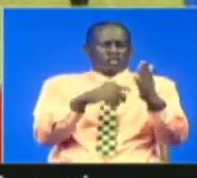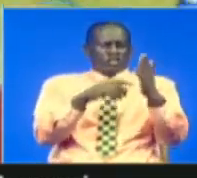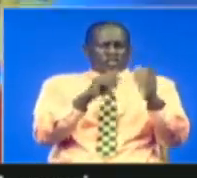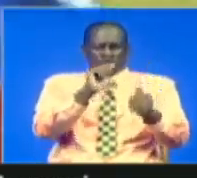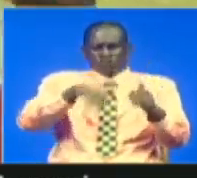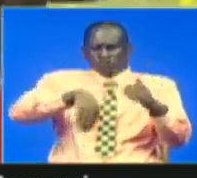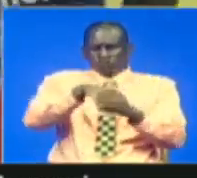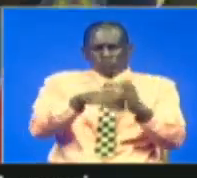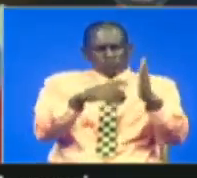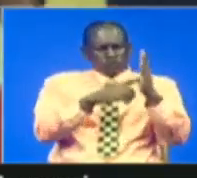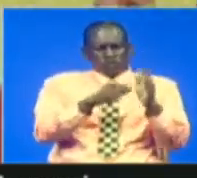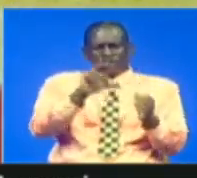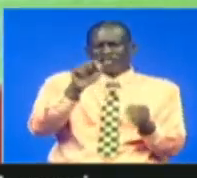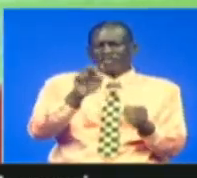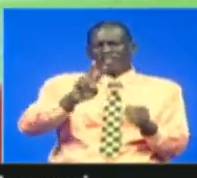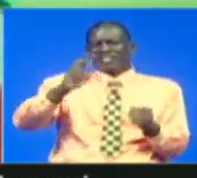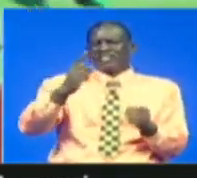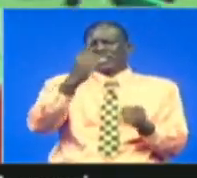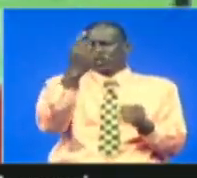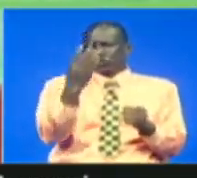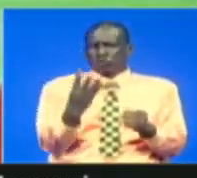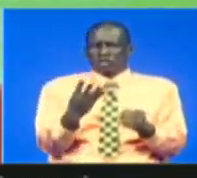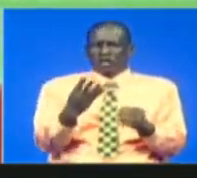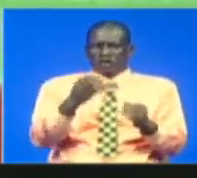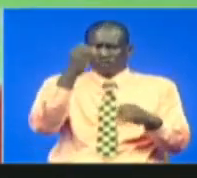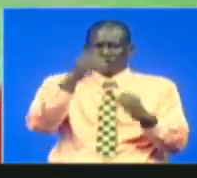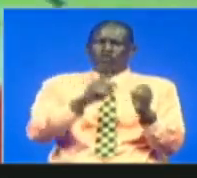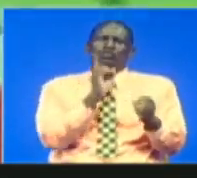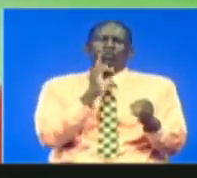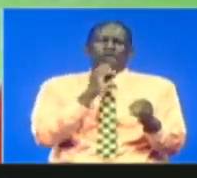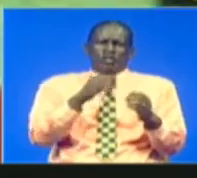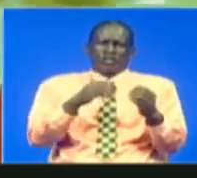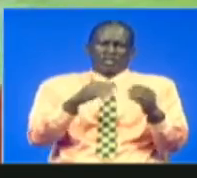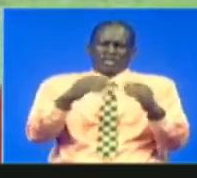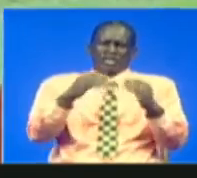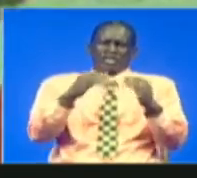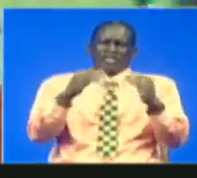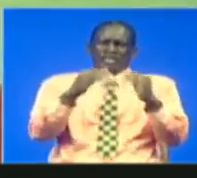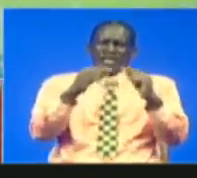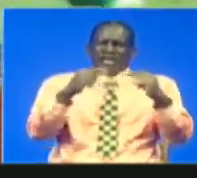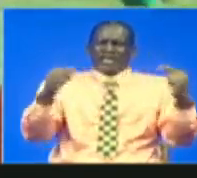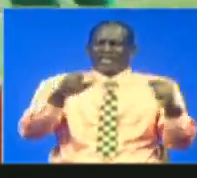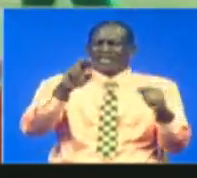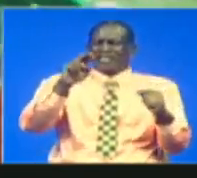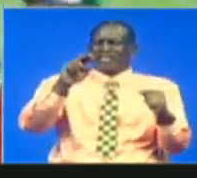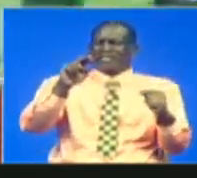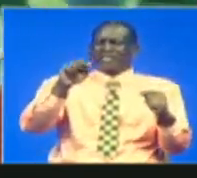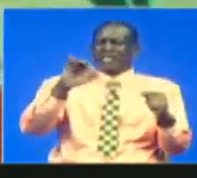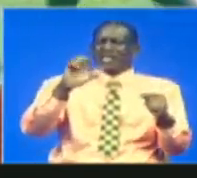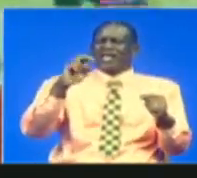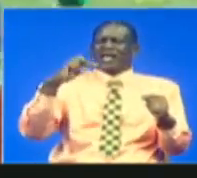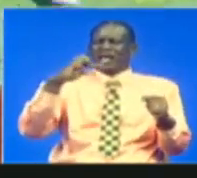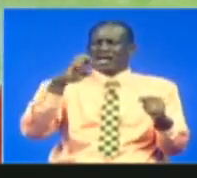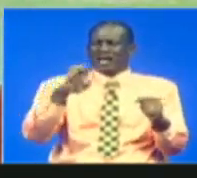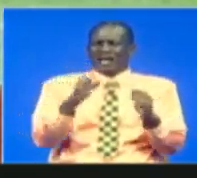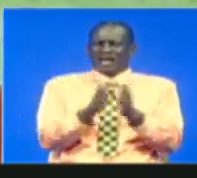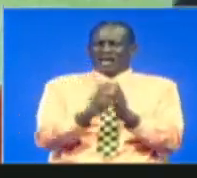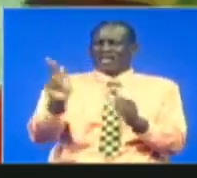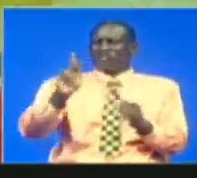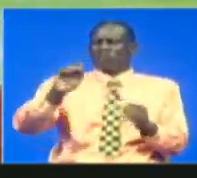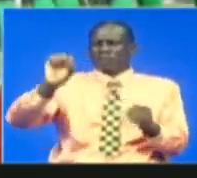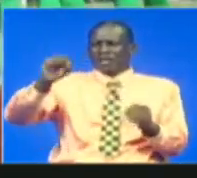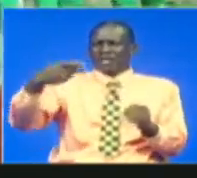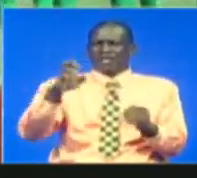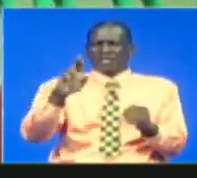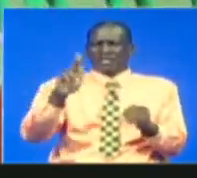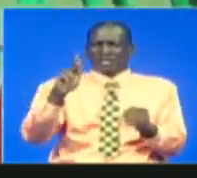NTV. Robo finali ya pili hapo kesho itakuwa kati ya Young Africans maarufu Yanga na Karibangi Sharks. Bingwa tetezi Gor Mahia